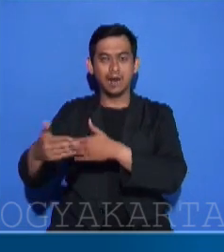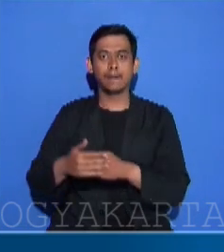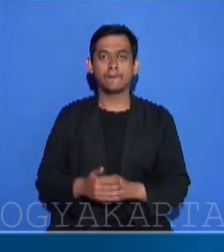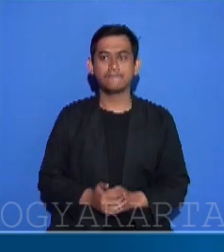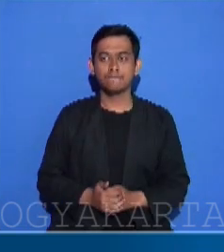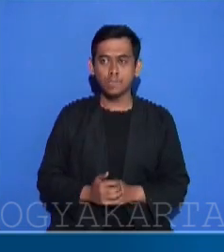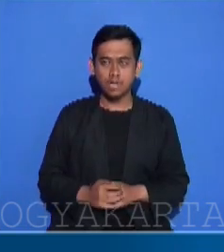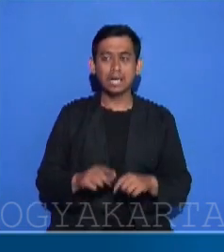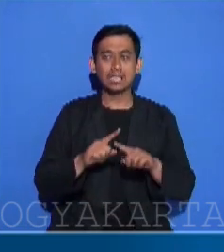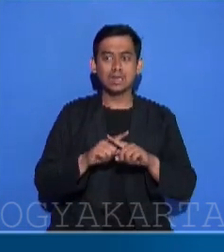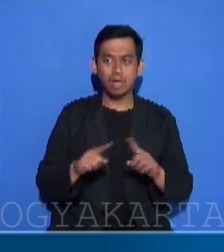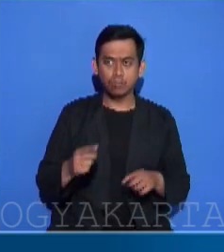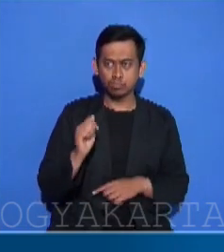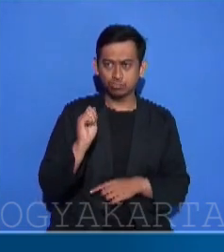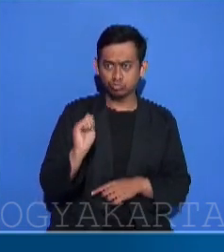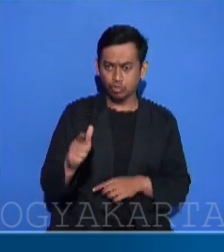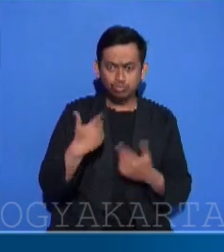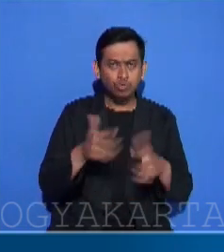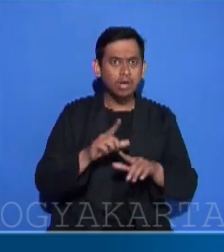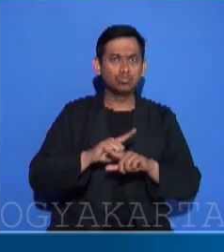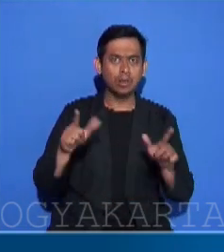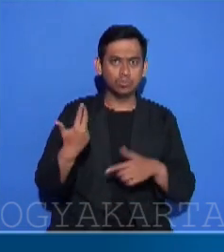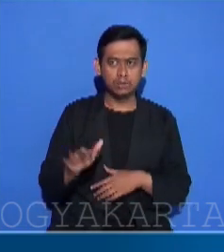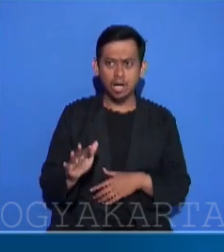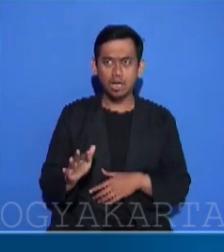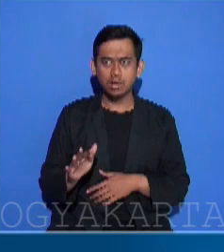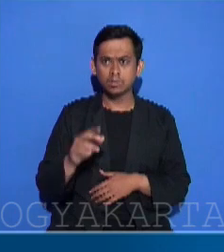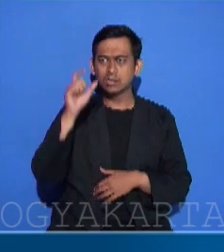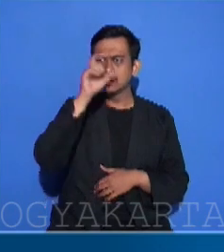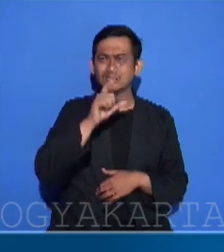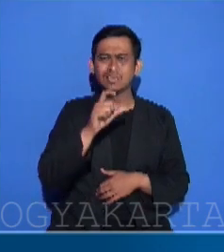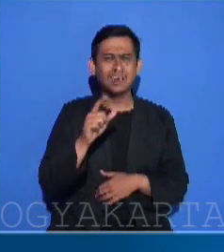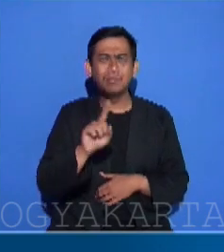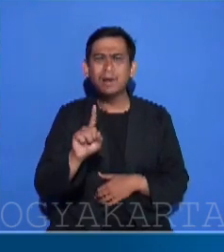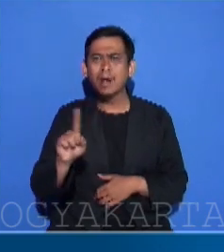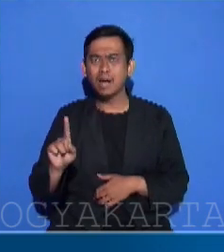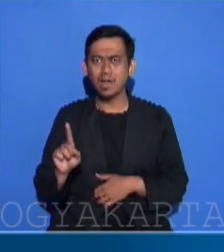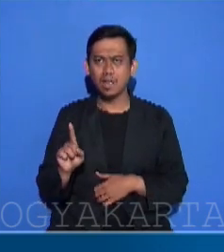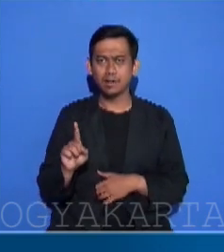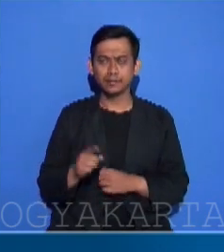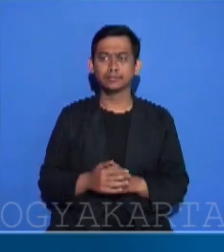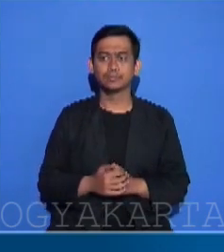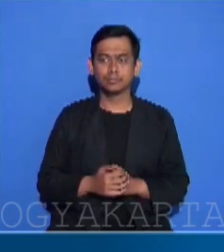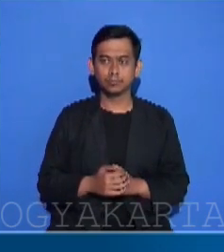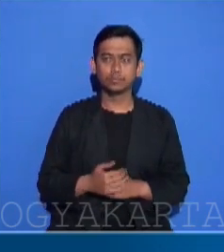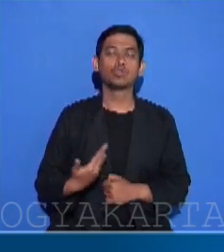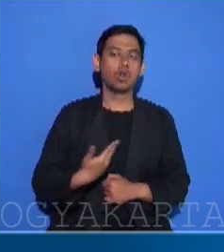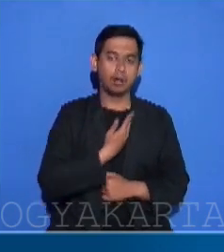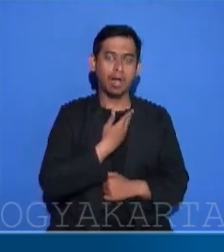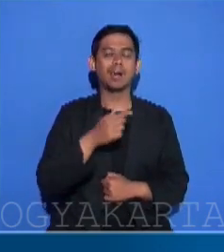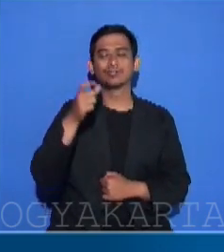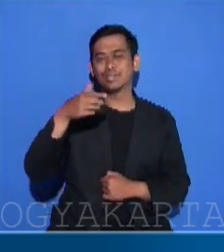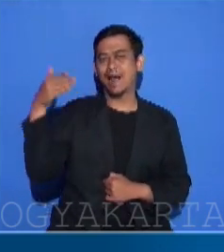Tapi ketika sudah lunas begini, saya mau lari kemana? Menanggapi kedatangan para korban, Majelis